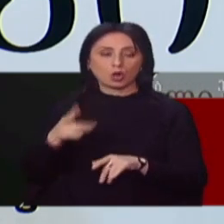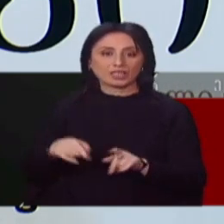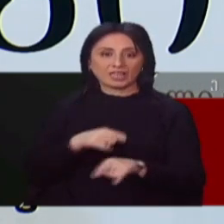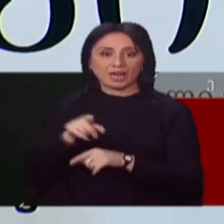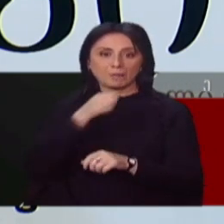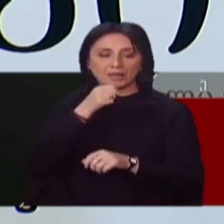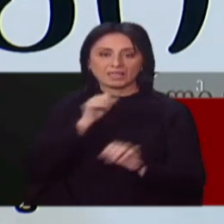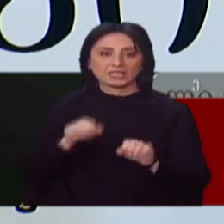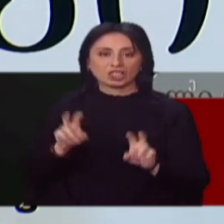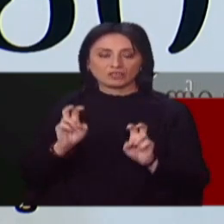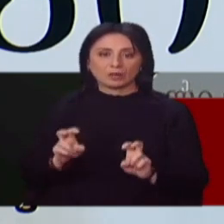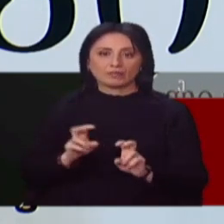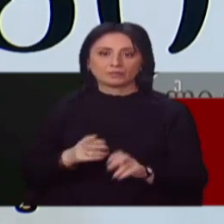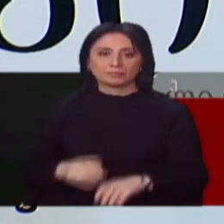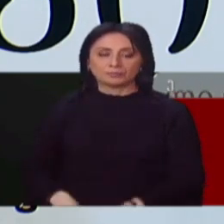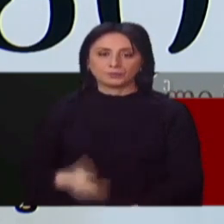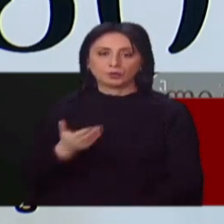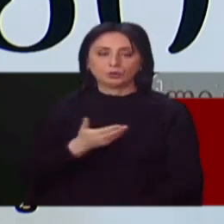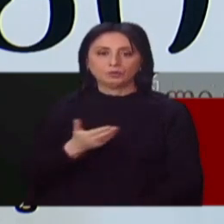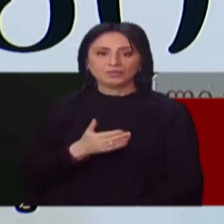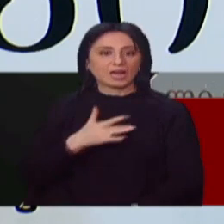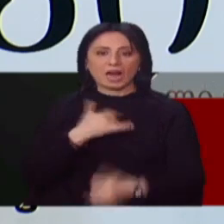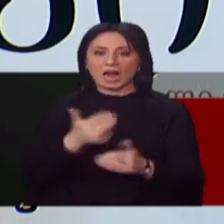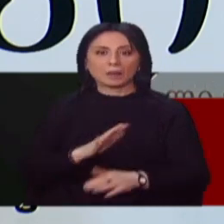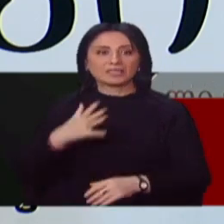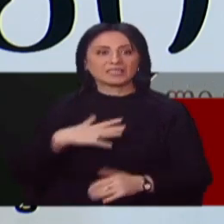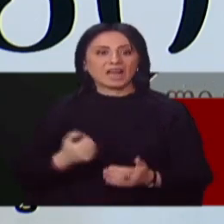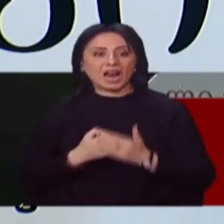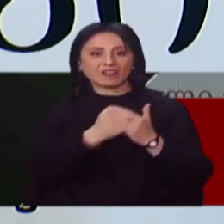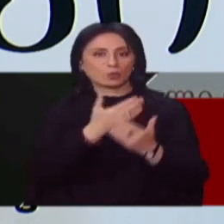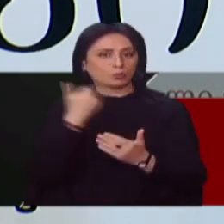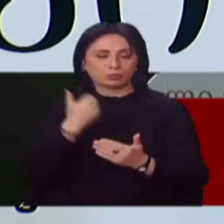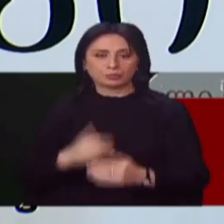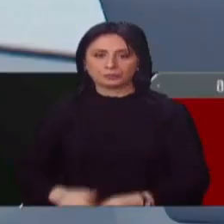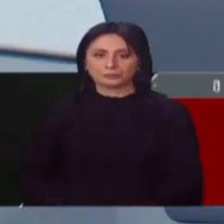sashualebebi, romlebits aremsakhurebian sakartvelos interesebs.